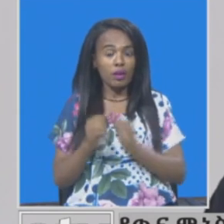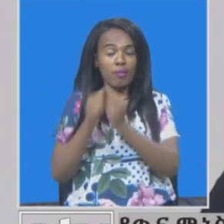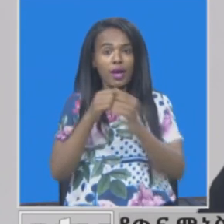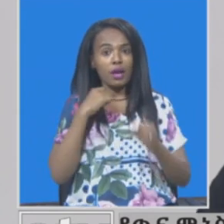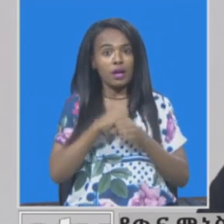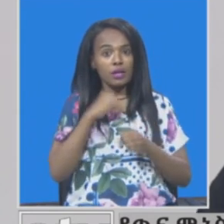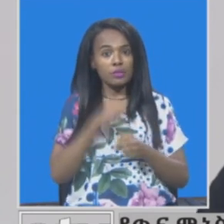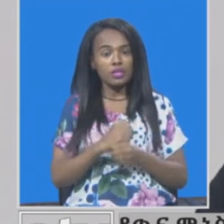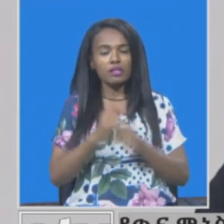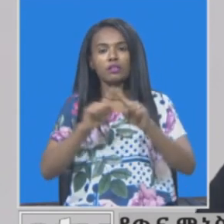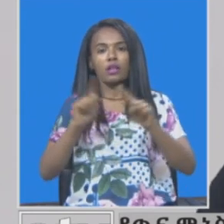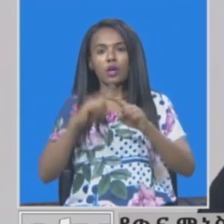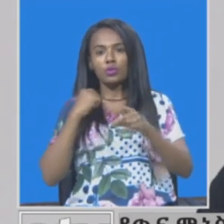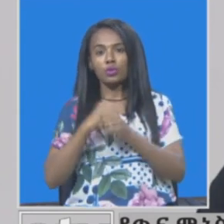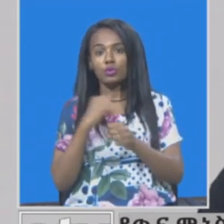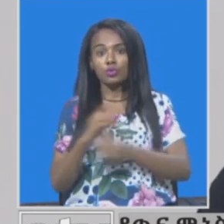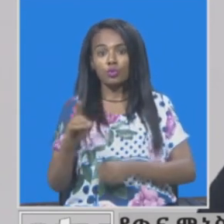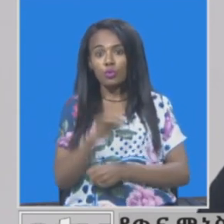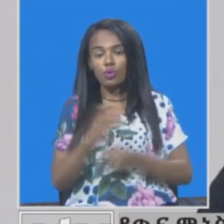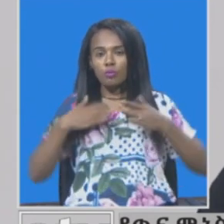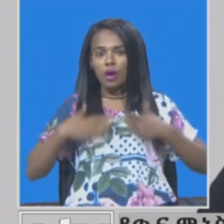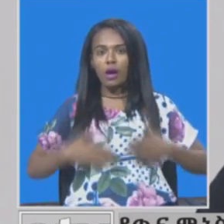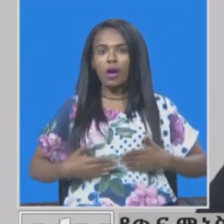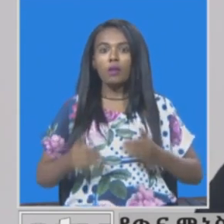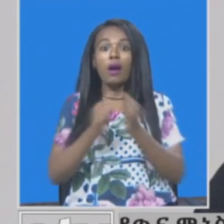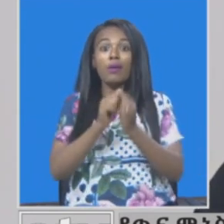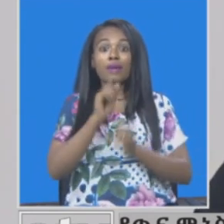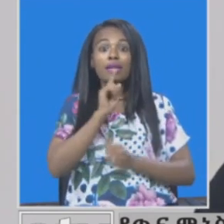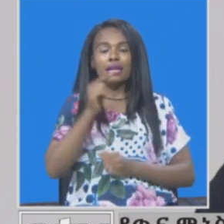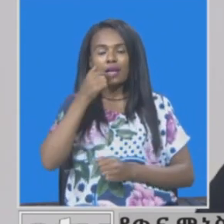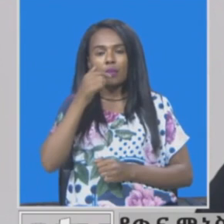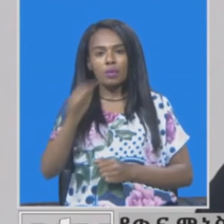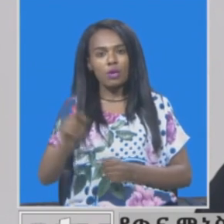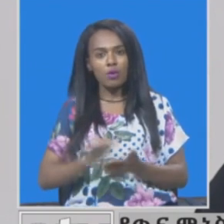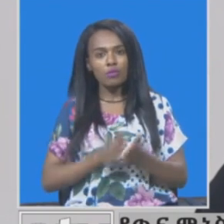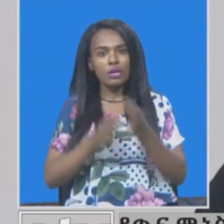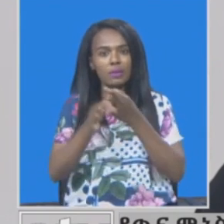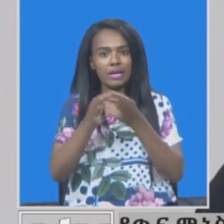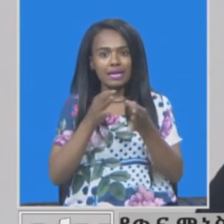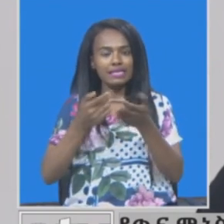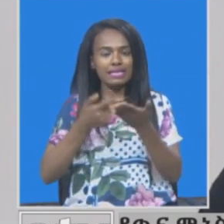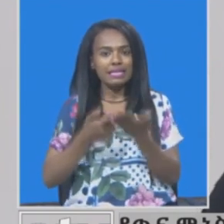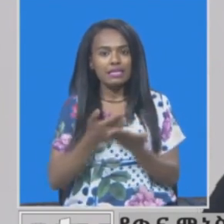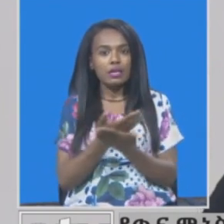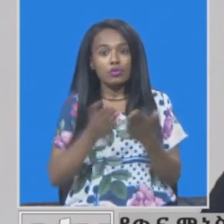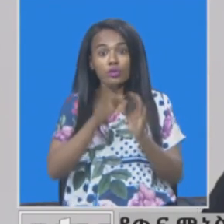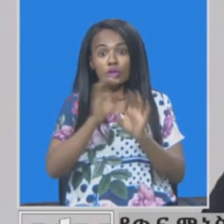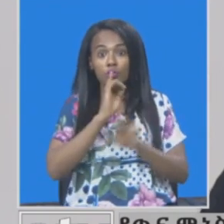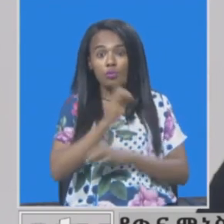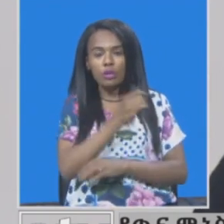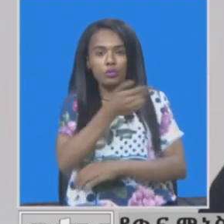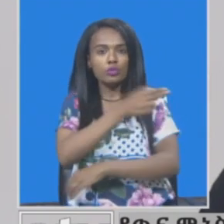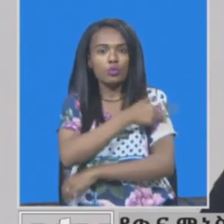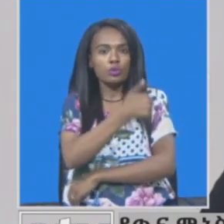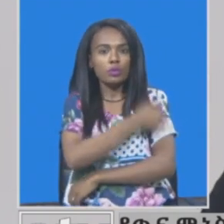ለመስራት የተለያዩ ስራዎች እየተሰሩ ቢሆንም በአካልም ያው አብረነን የሚለውንም ለመግለጽ እንግዲህ እነዚህ ጉብኝቶች እየተካሄዱ ነው። በሌሎችም